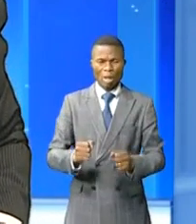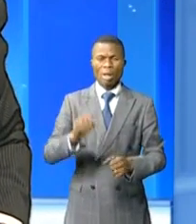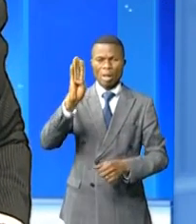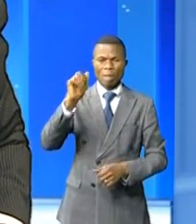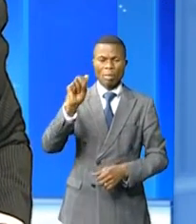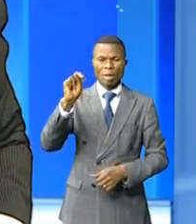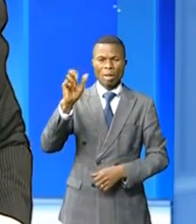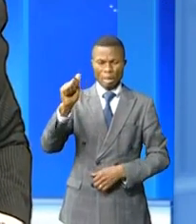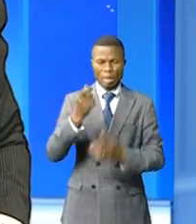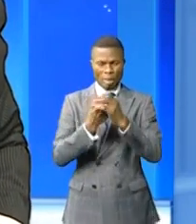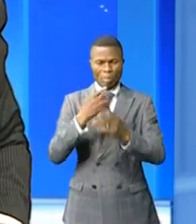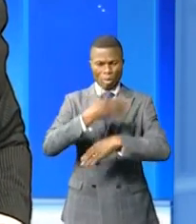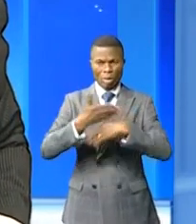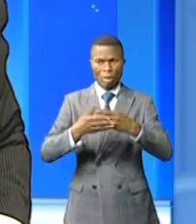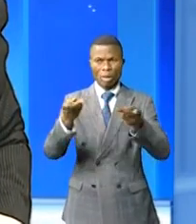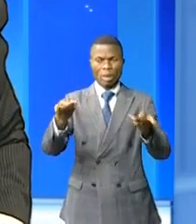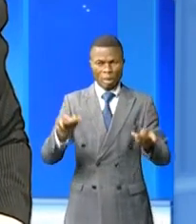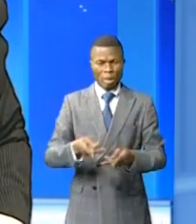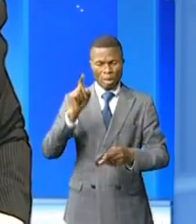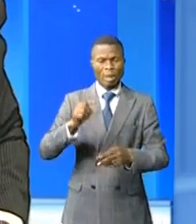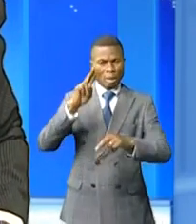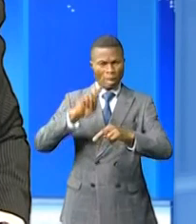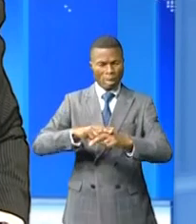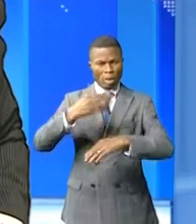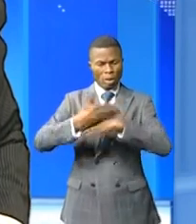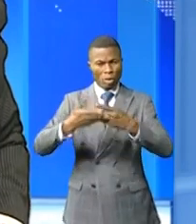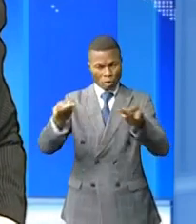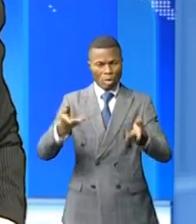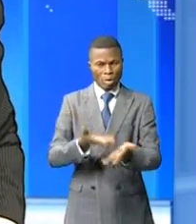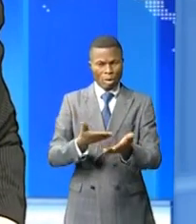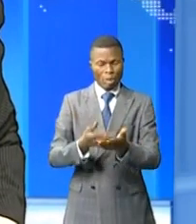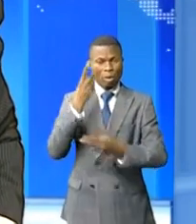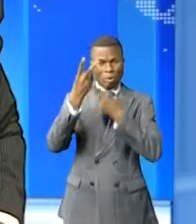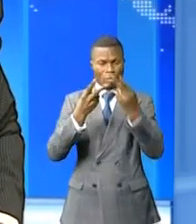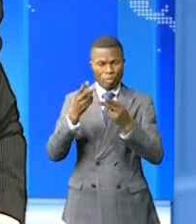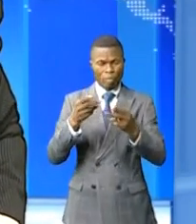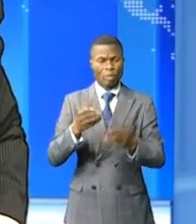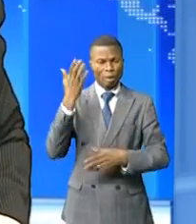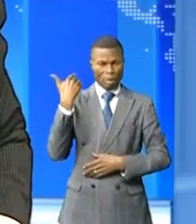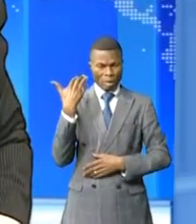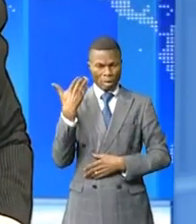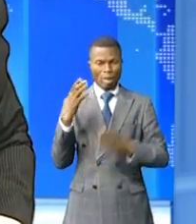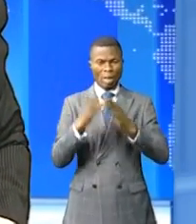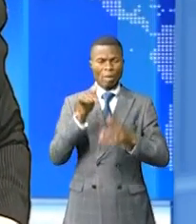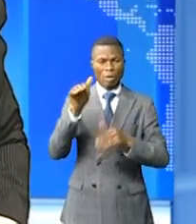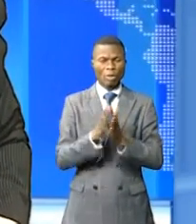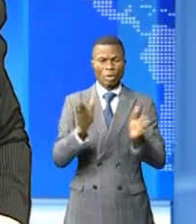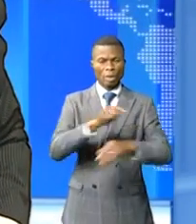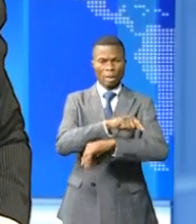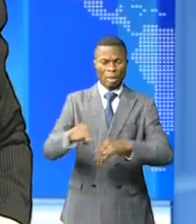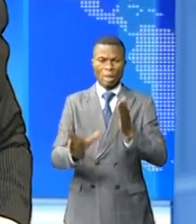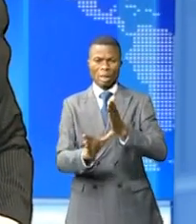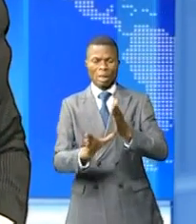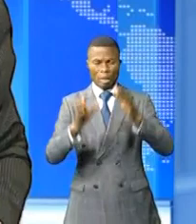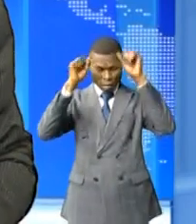de réalisation. Les sites devant abriter cette infrastructure a été visité tout récemment par le directeur de cabinet adjoint